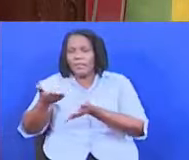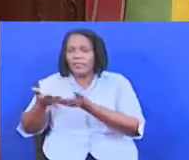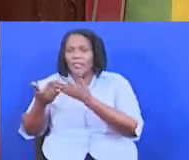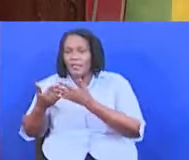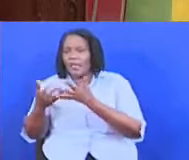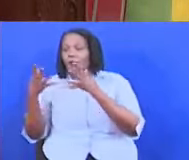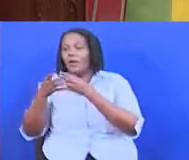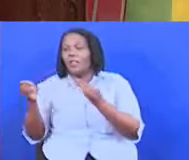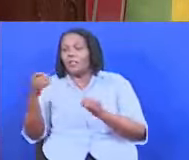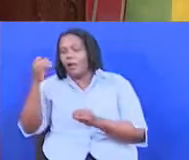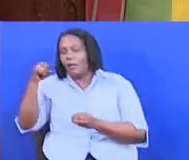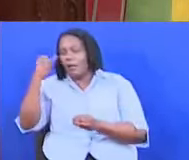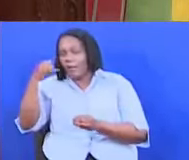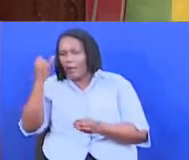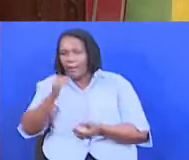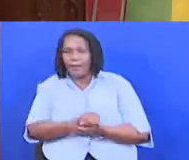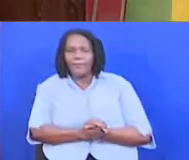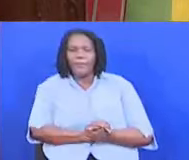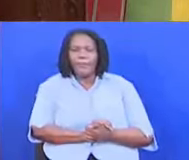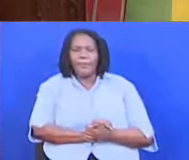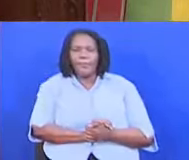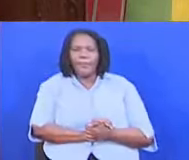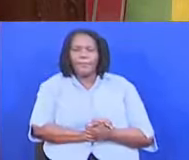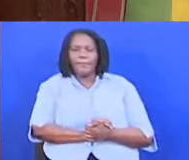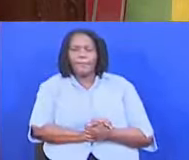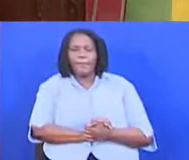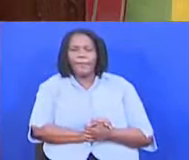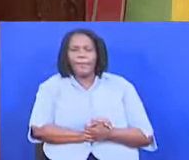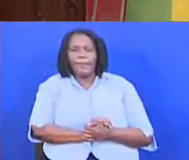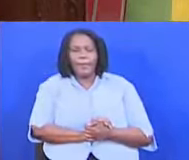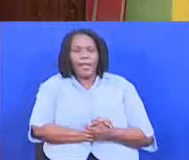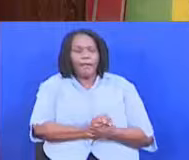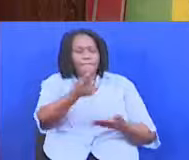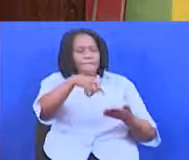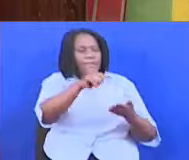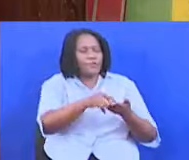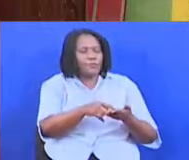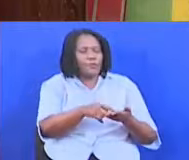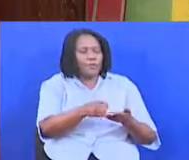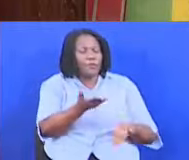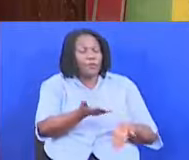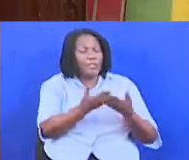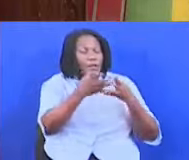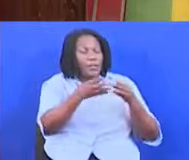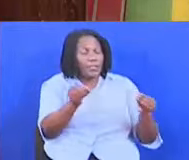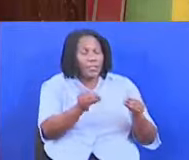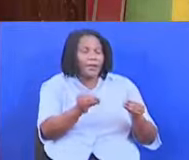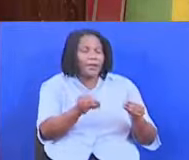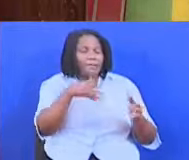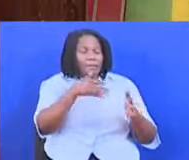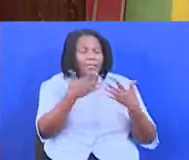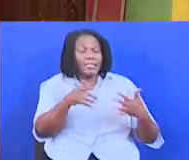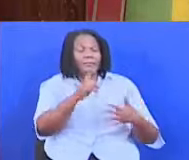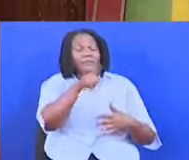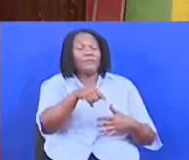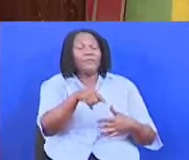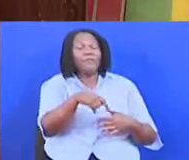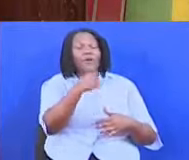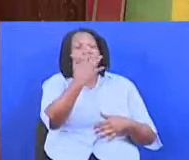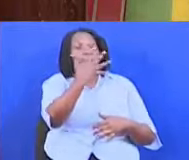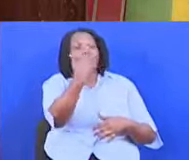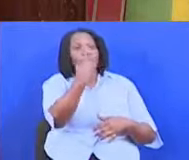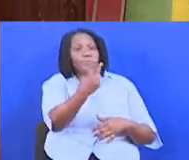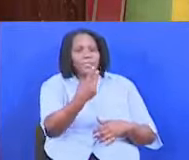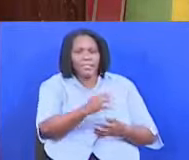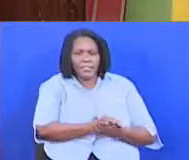hawa waraibu. Lakini vile vile sober houses, mpaka sasa hivi nchi yetu ina sober houses 52 ambazo